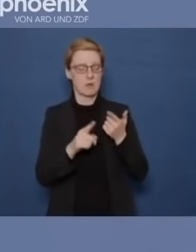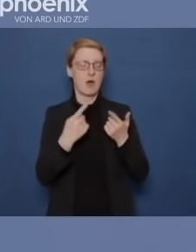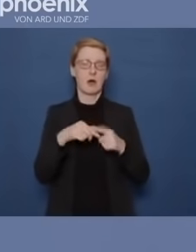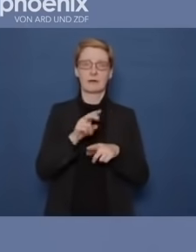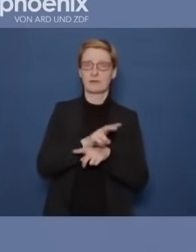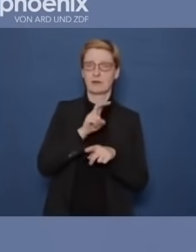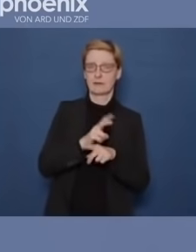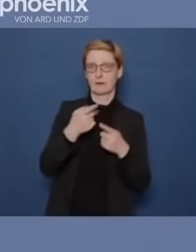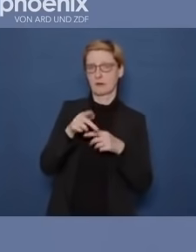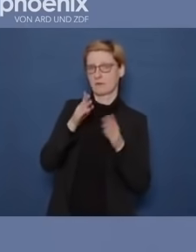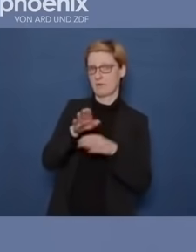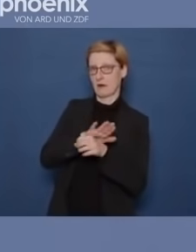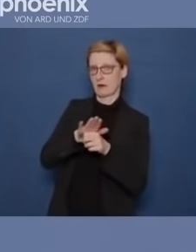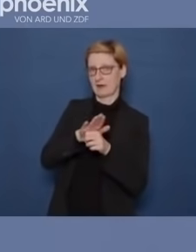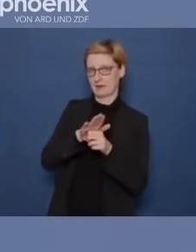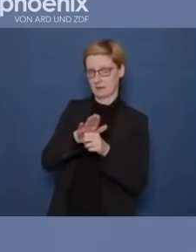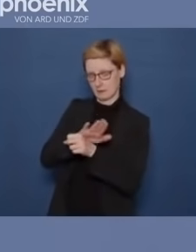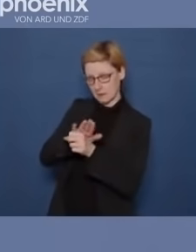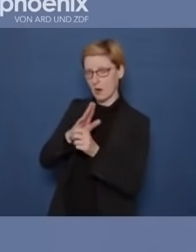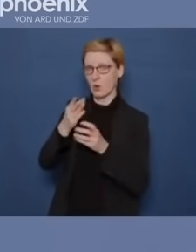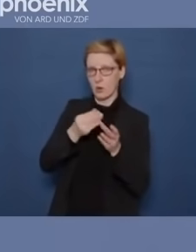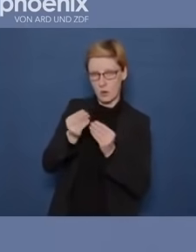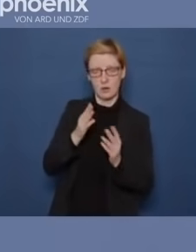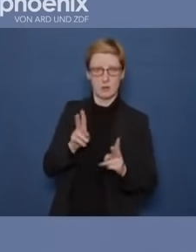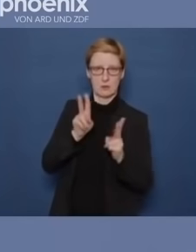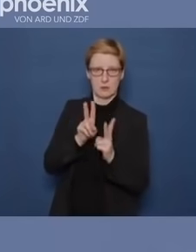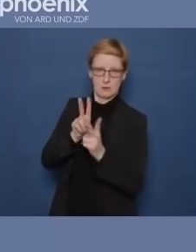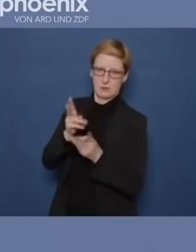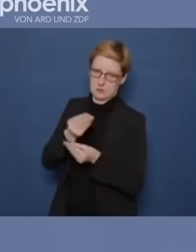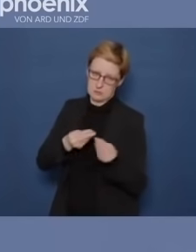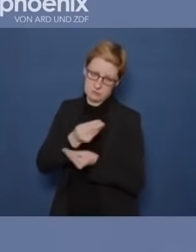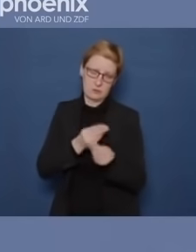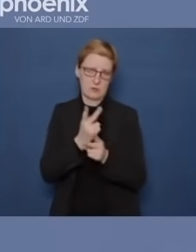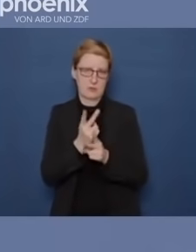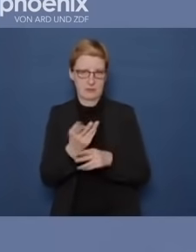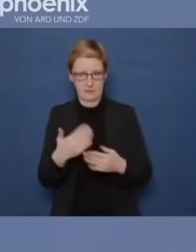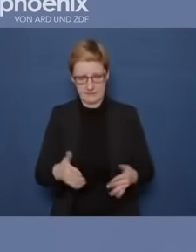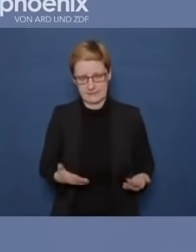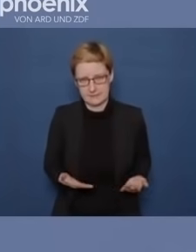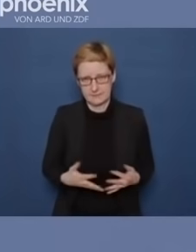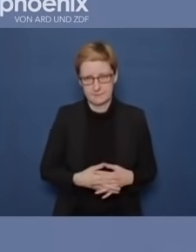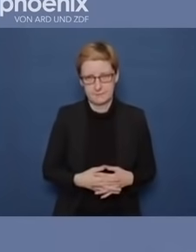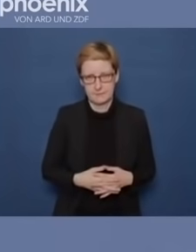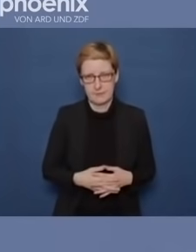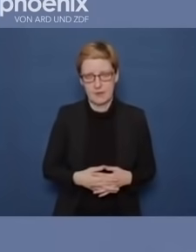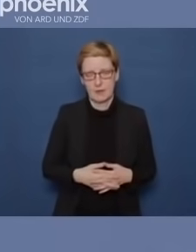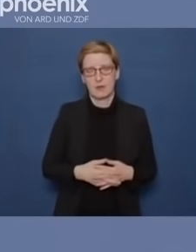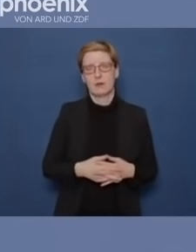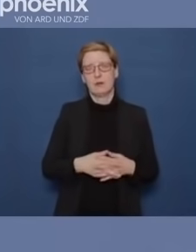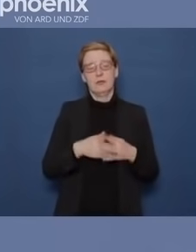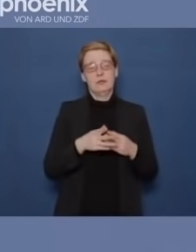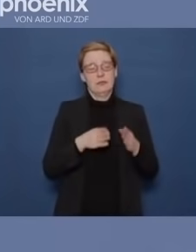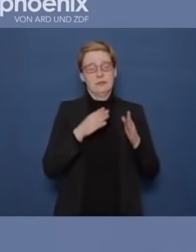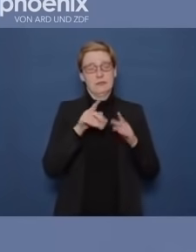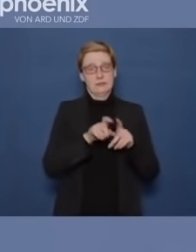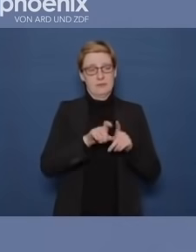aus anderen Fachrichtungen gegeben. Und ich wiederhole es nochmal, die Ressorts im Rahmen ihrer thematischen